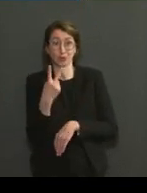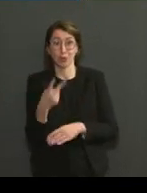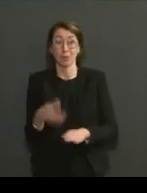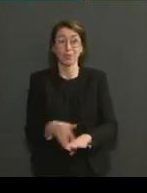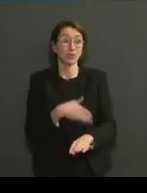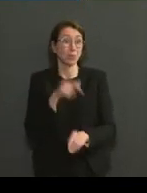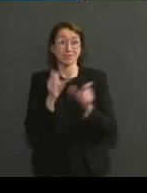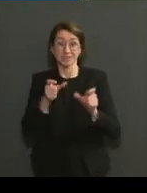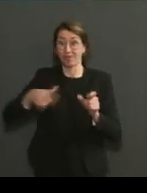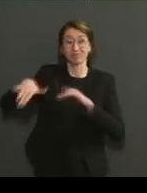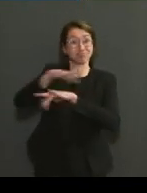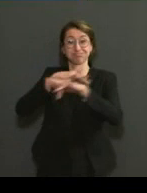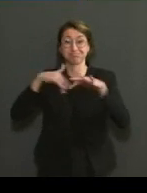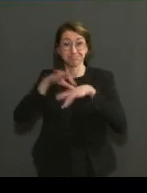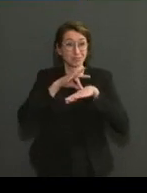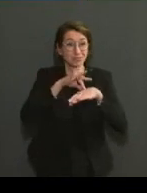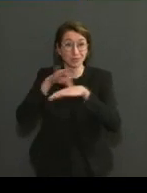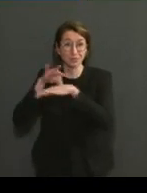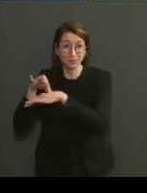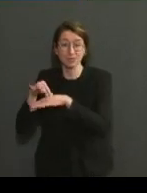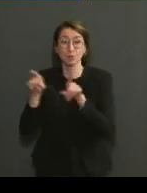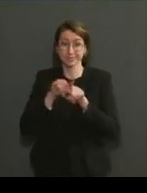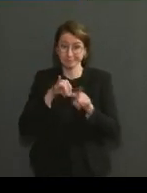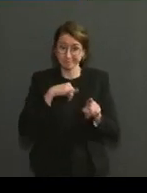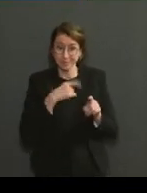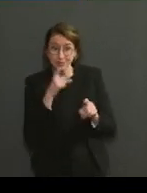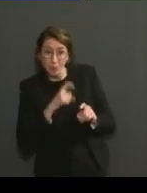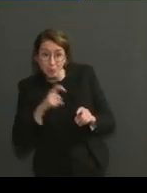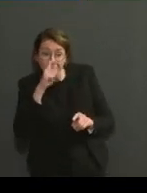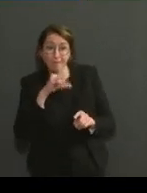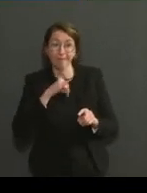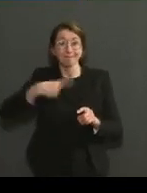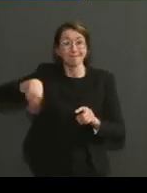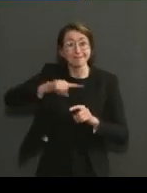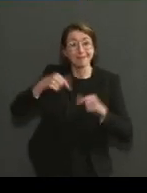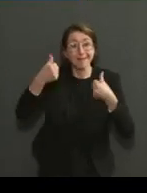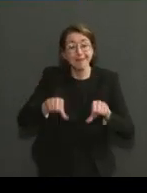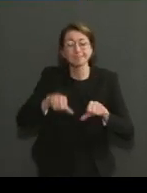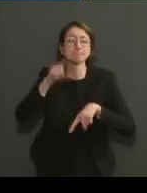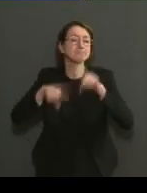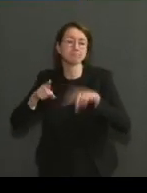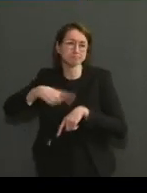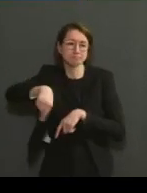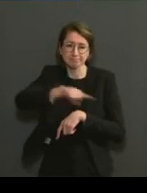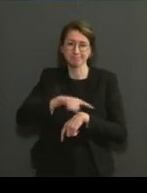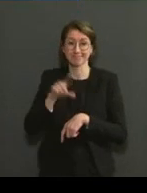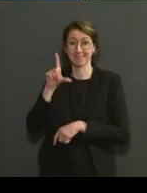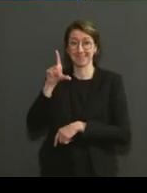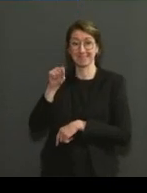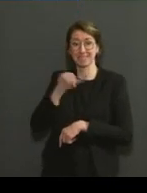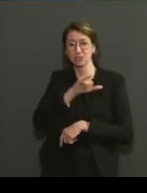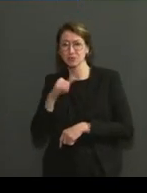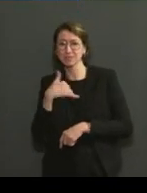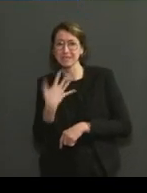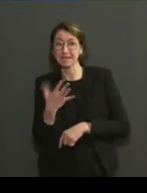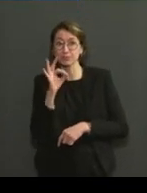dans le secondaire entre autres, mais ça fait quand même quelque part entre 10 et 15% au moins de la population qui se retrouve à l'école